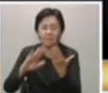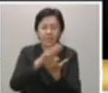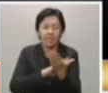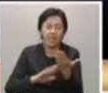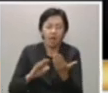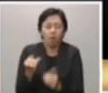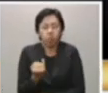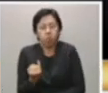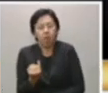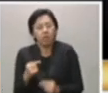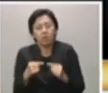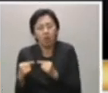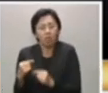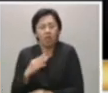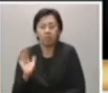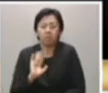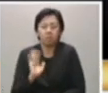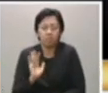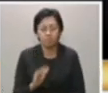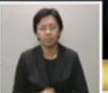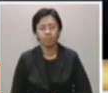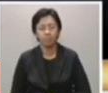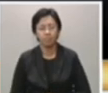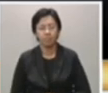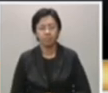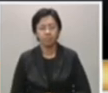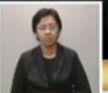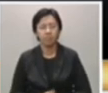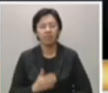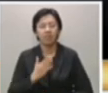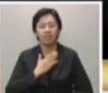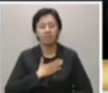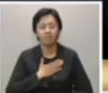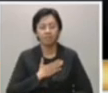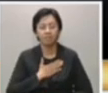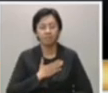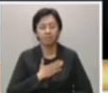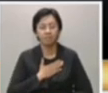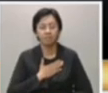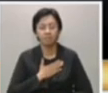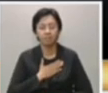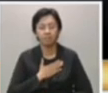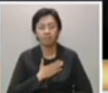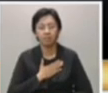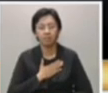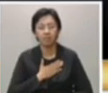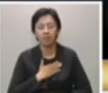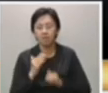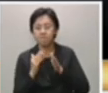พังต่อจากคนรุ่นเราผมจึงกล่าวห